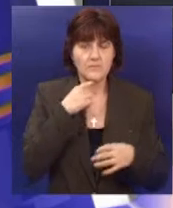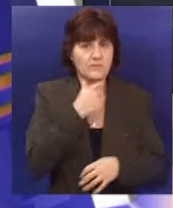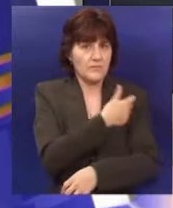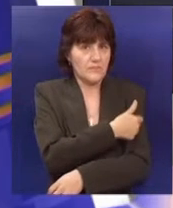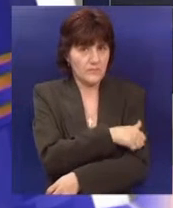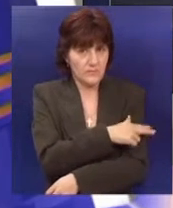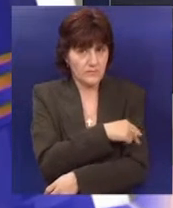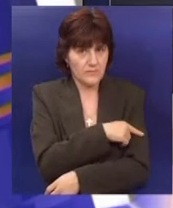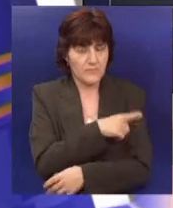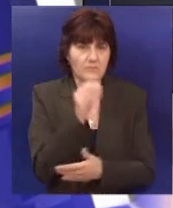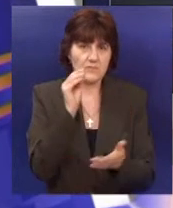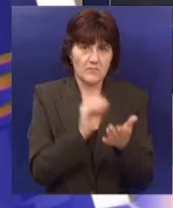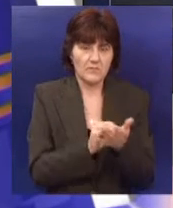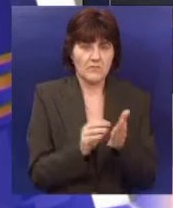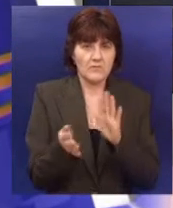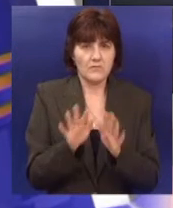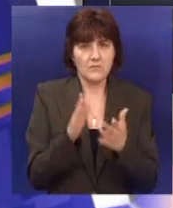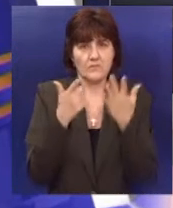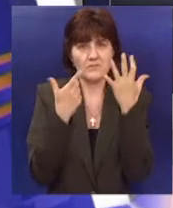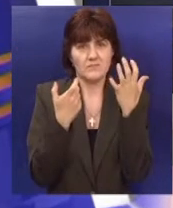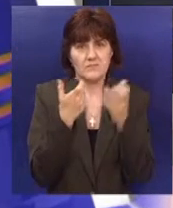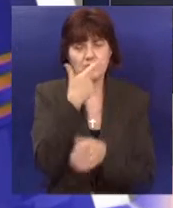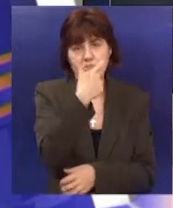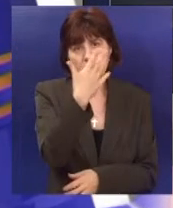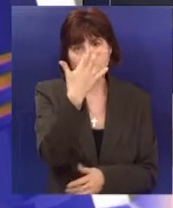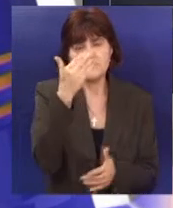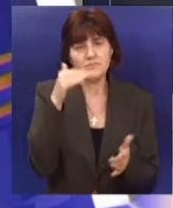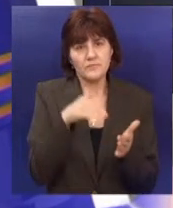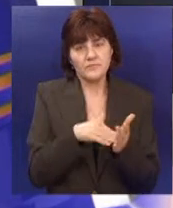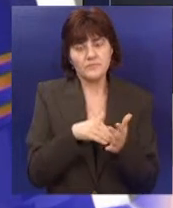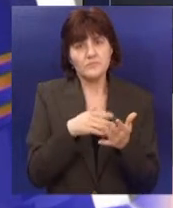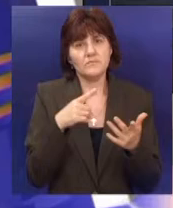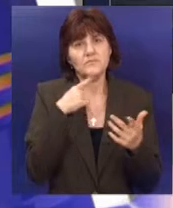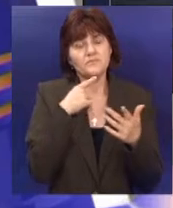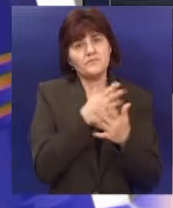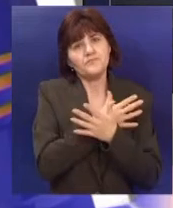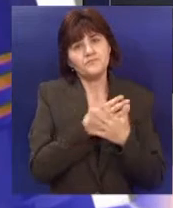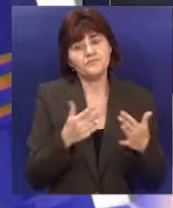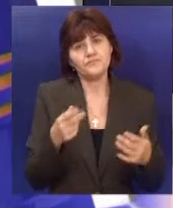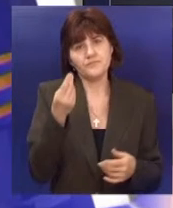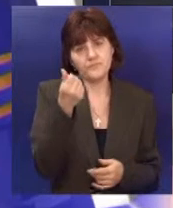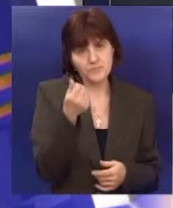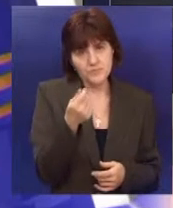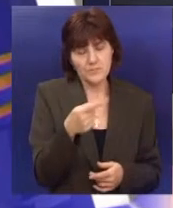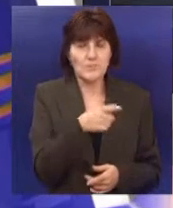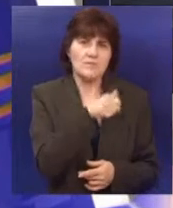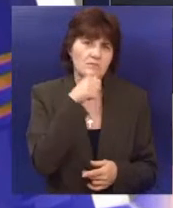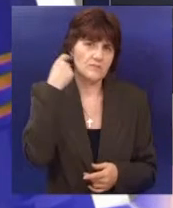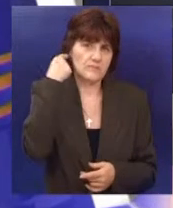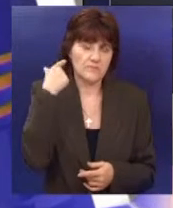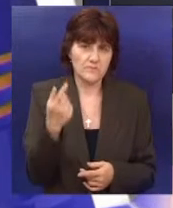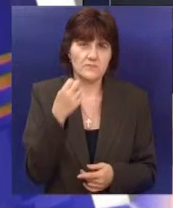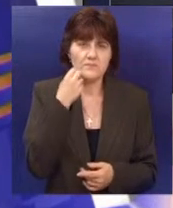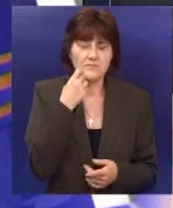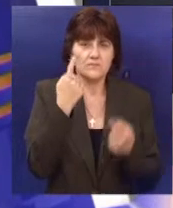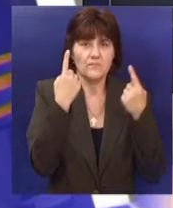dolazi se do cifre od preko 725 miliona dinara koji su iz državne kase izdvojeni za lečenje Subotičana. Broj kutija bio bi